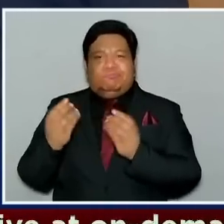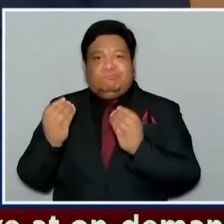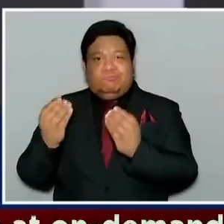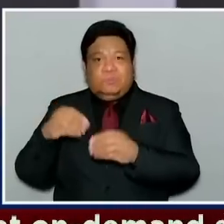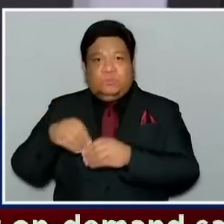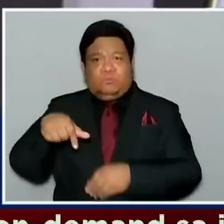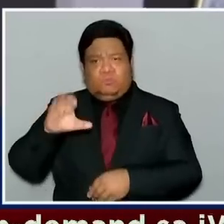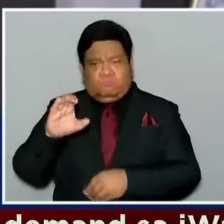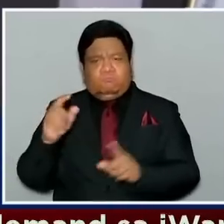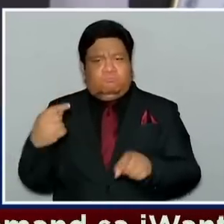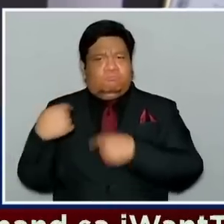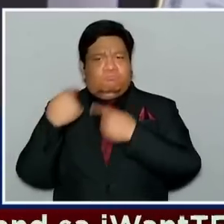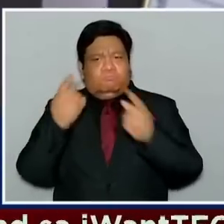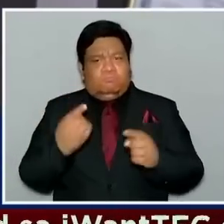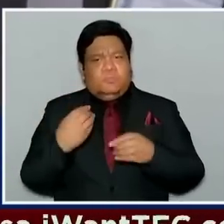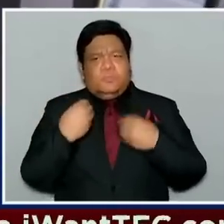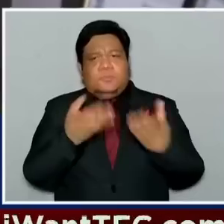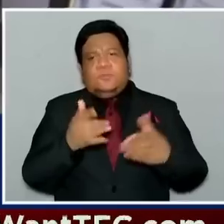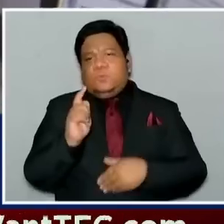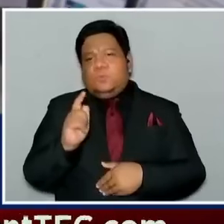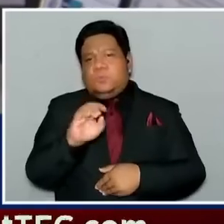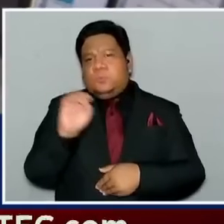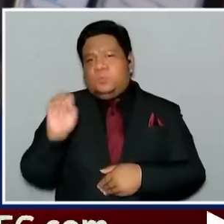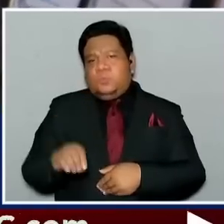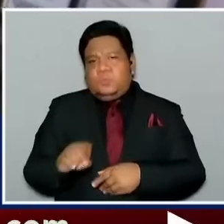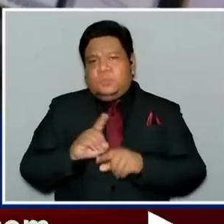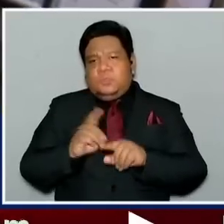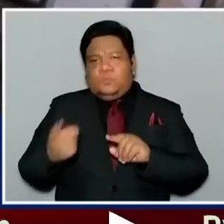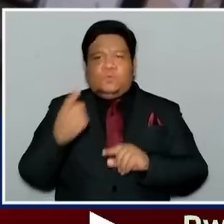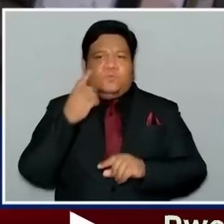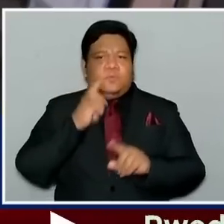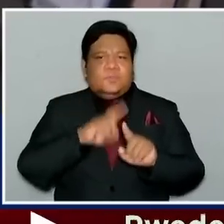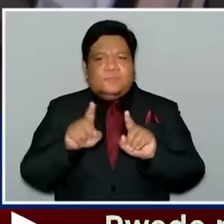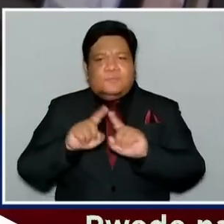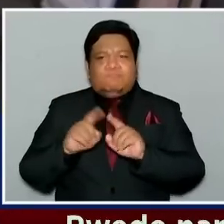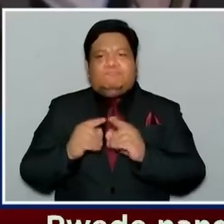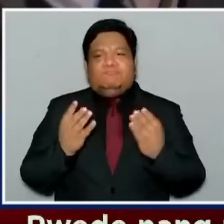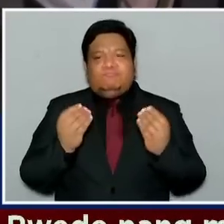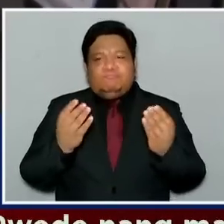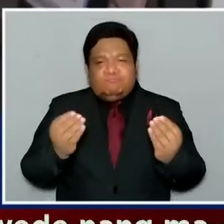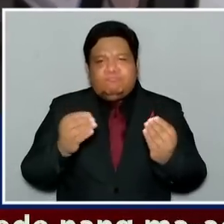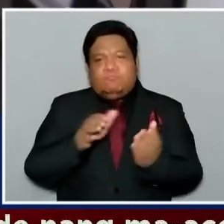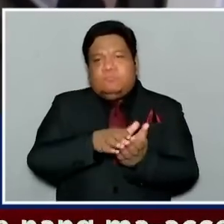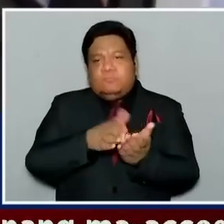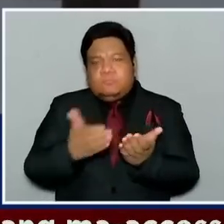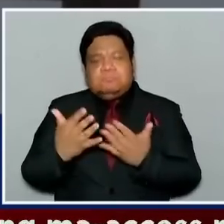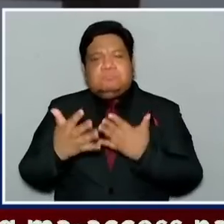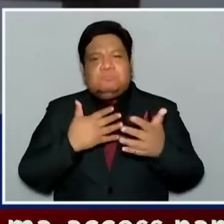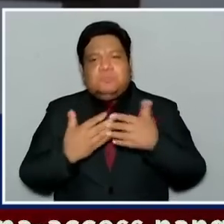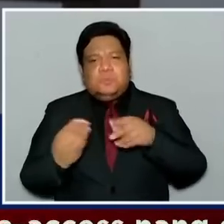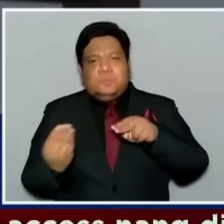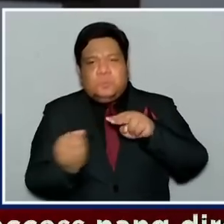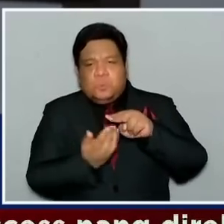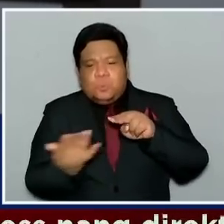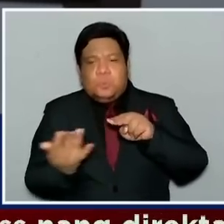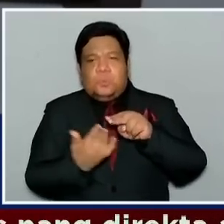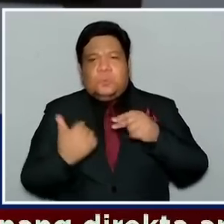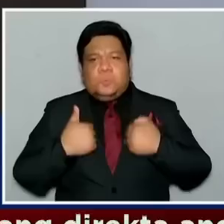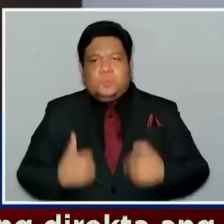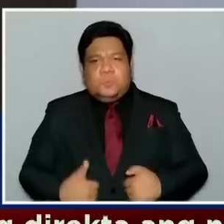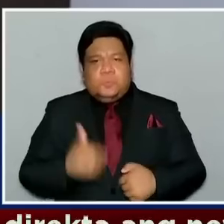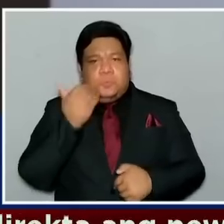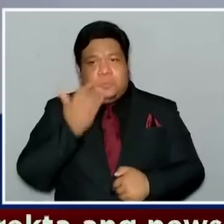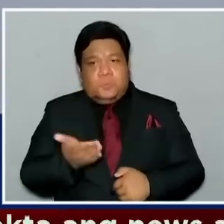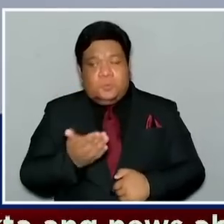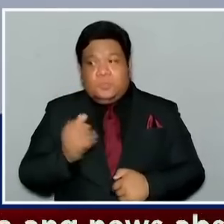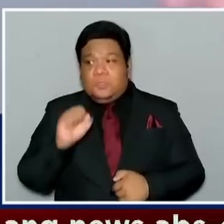ibinibigay ang 20% discount ng mga funeral services, pati sa cremation services. Hindi lang para sa mga senior